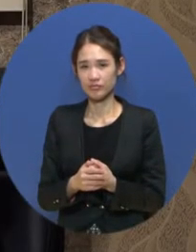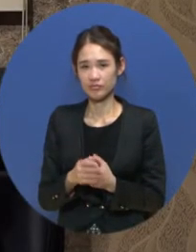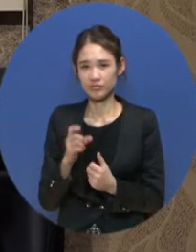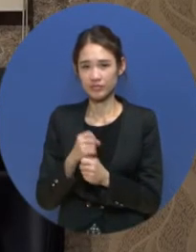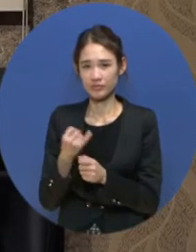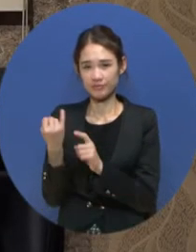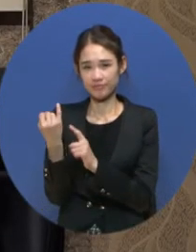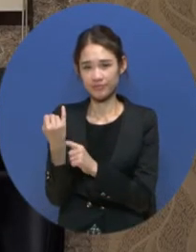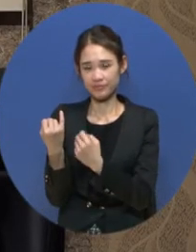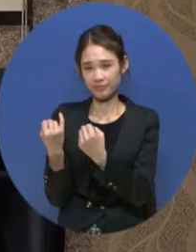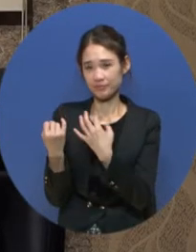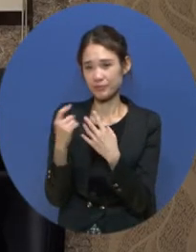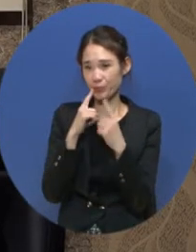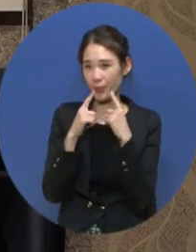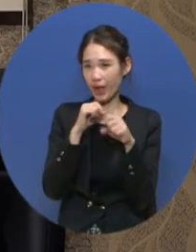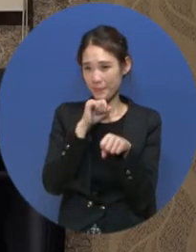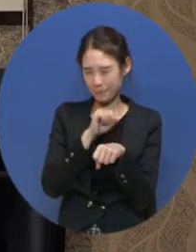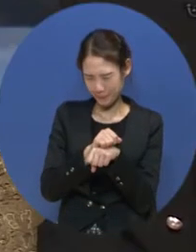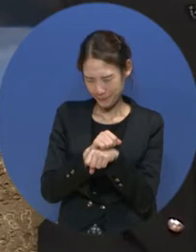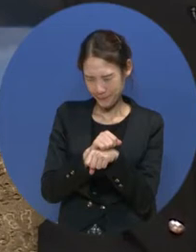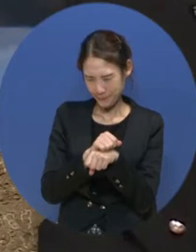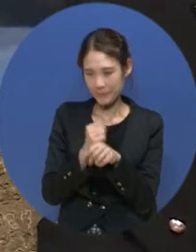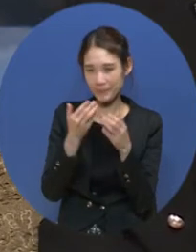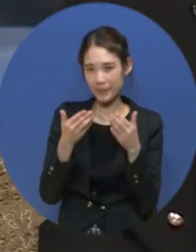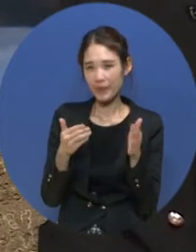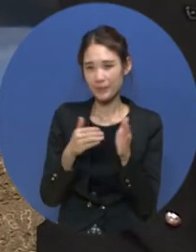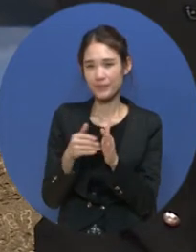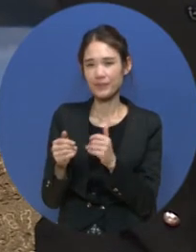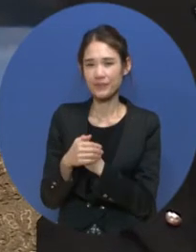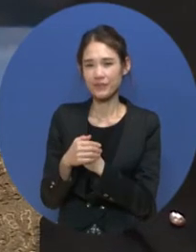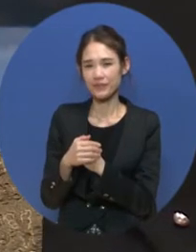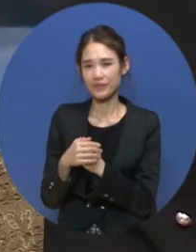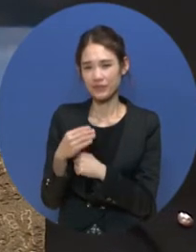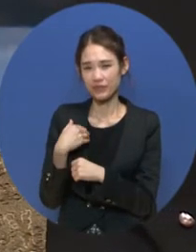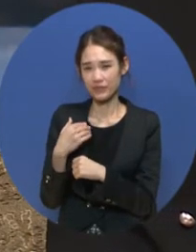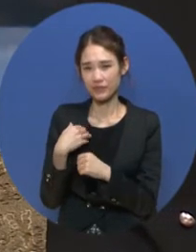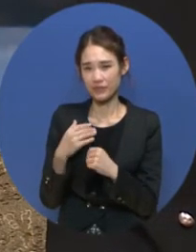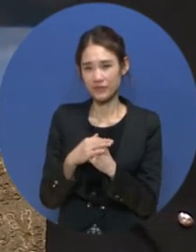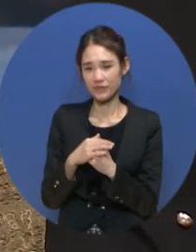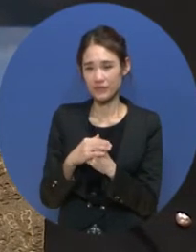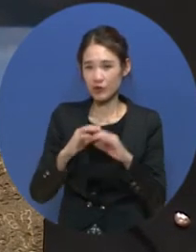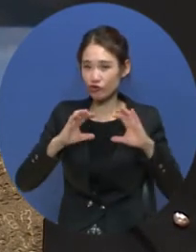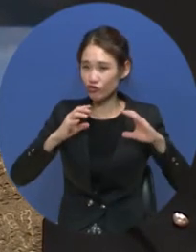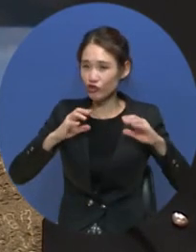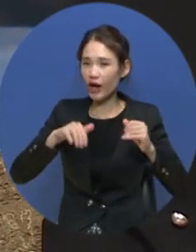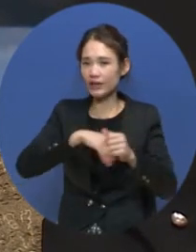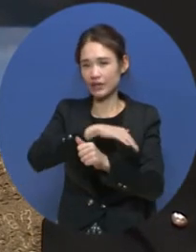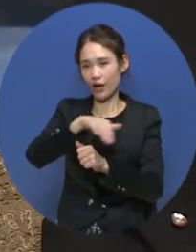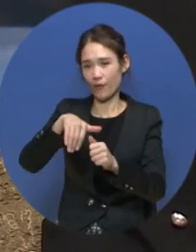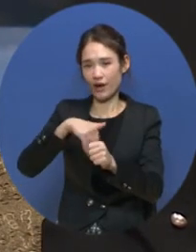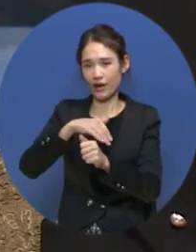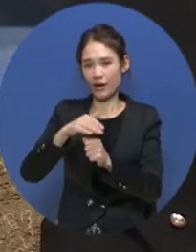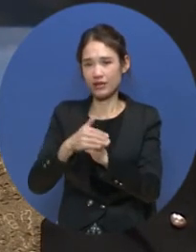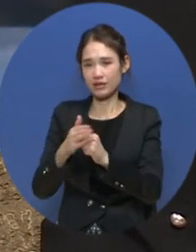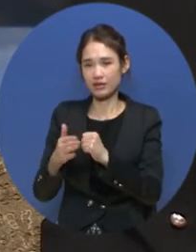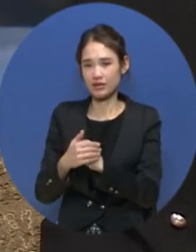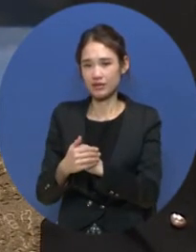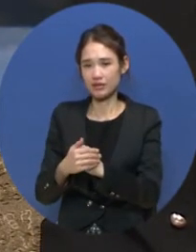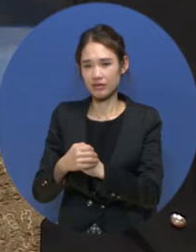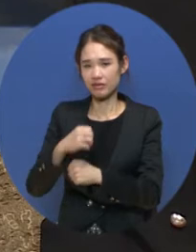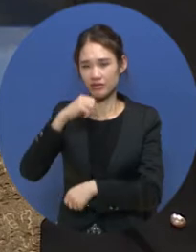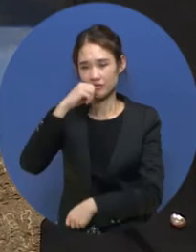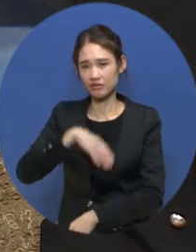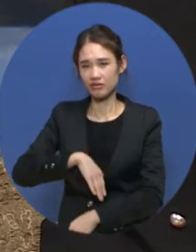한 회장님께서 이미 말씀을 잘해 주셨고요. 네. 네, 저희는 이제 이 국가적인 상황이기 때문에 예.